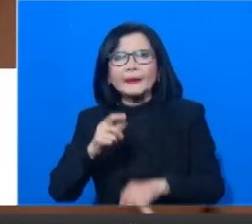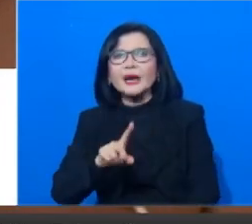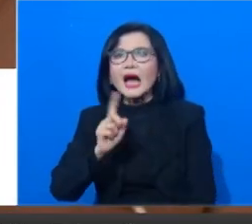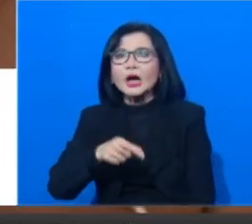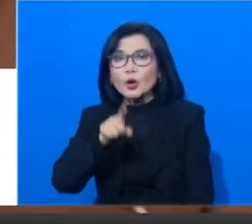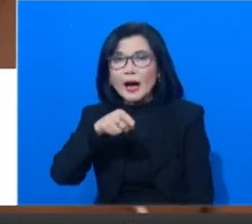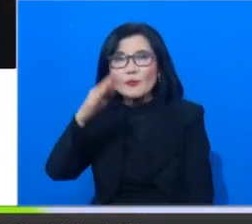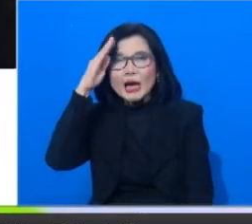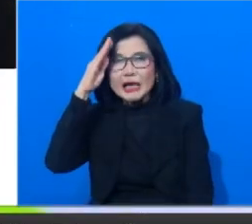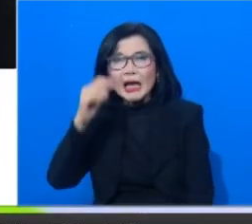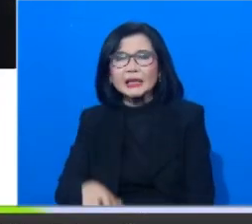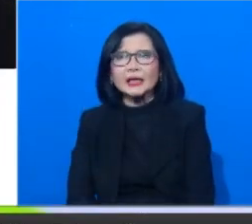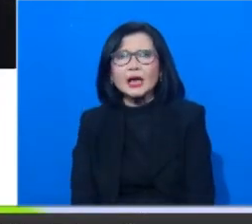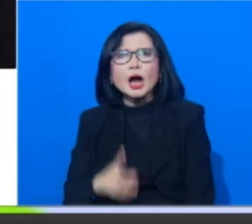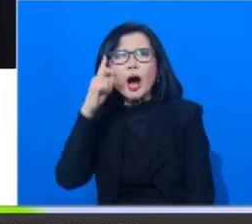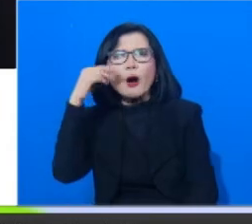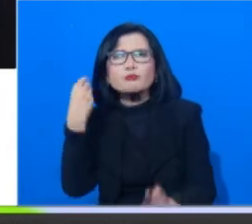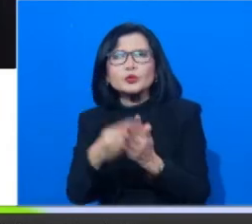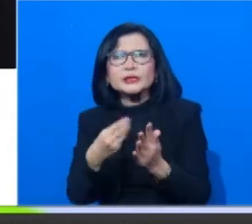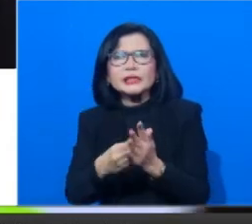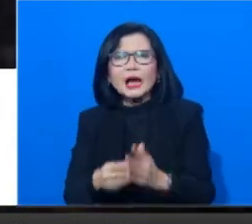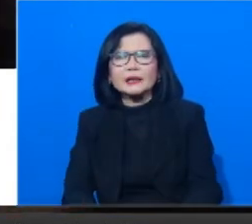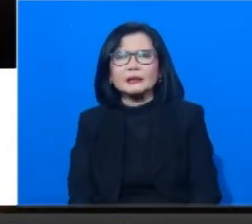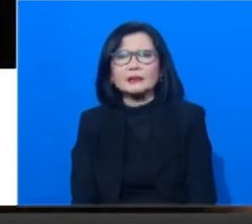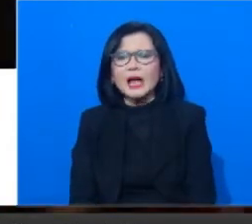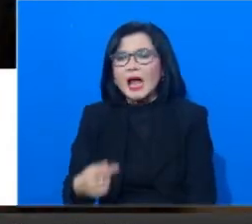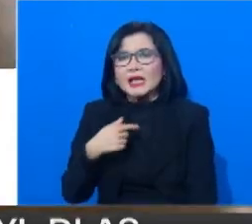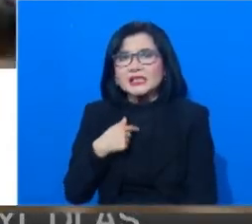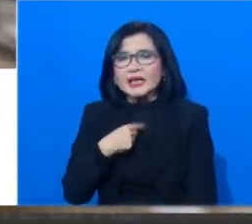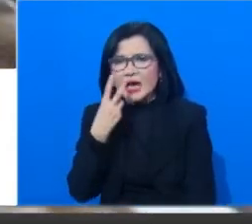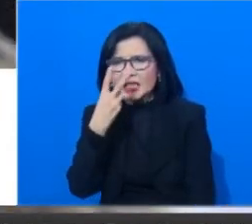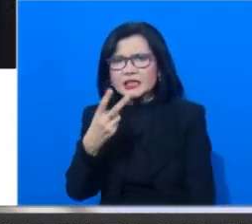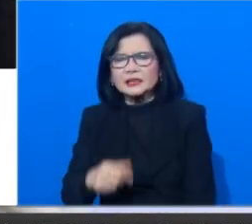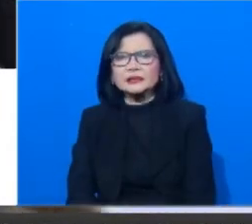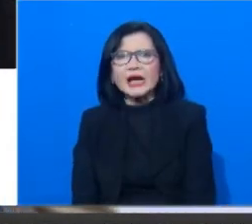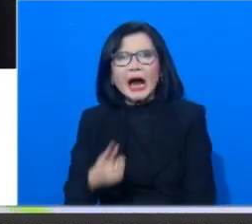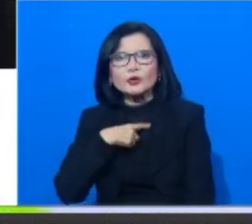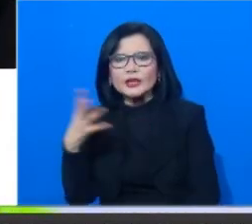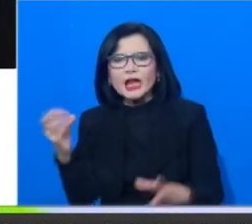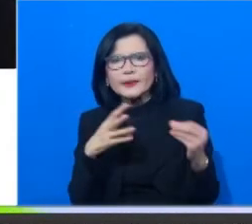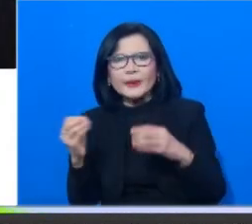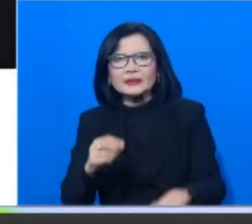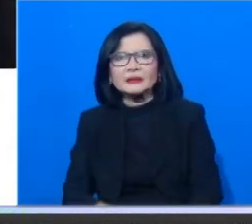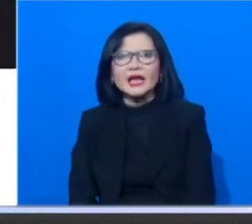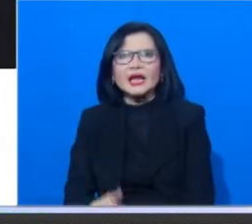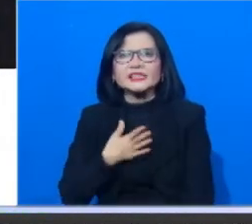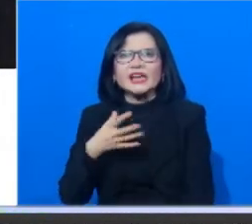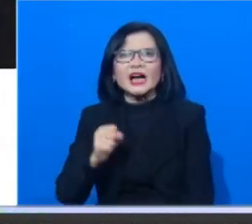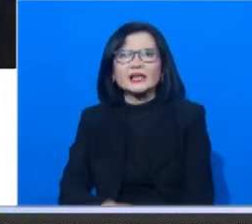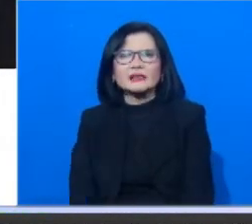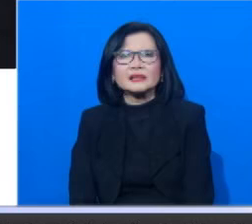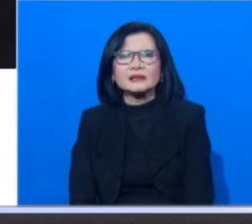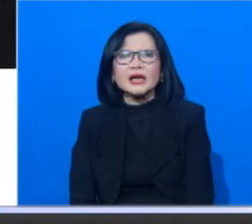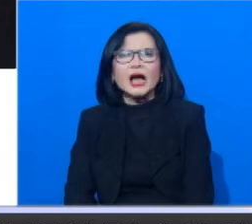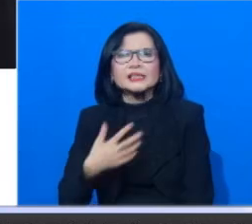laki-laki tunjukin kamu buktikan bahwa jika kamu memang benar buktikan di depan saya kita debat jangan jangan jadi pengecut jangan jadi pencundang jangan